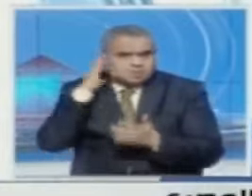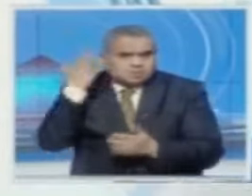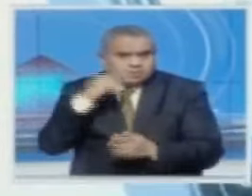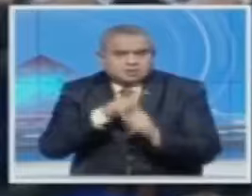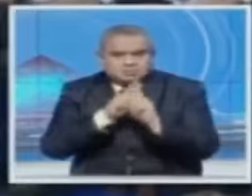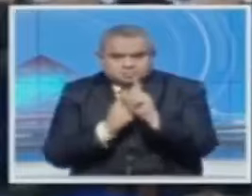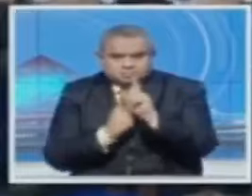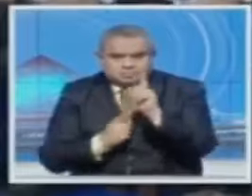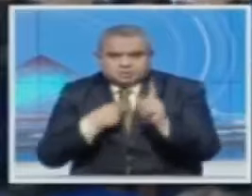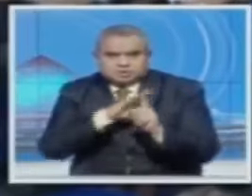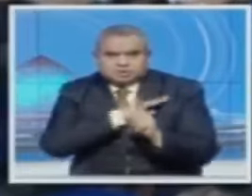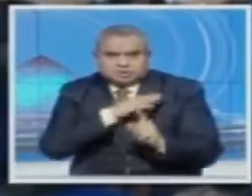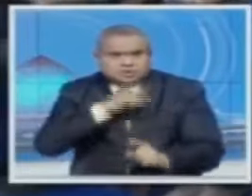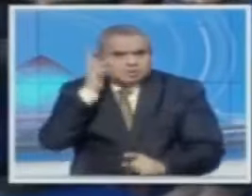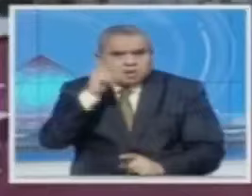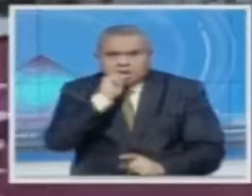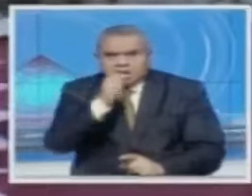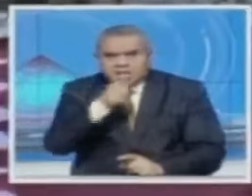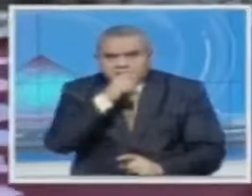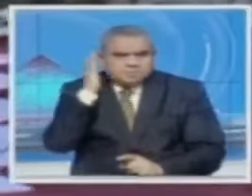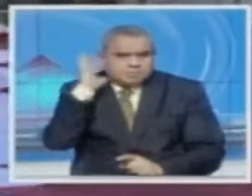العسكريين والإعلاميين.